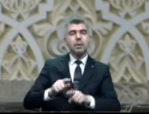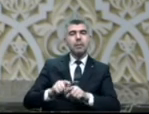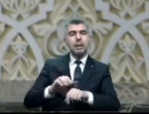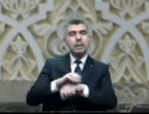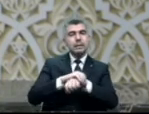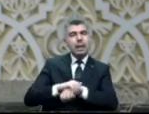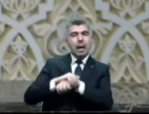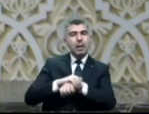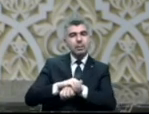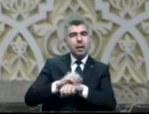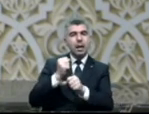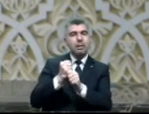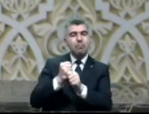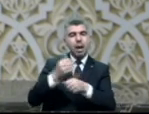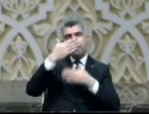الوطني للشغل بالمغرب.